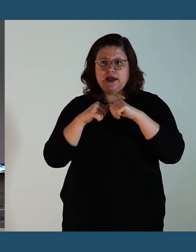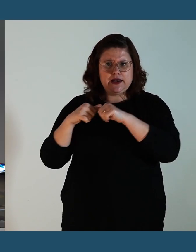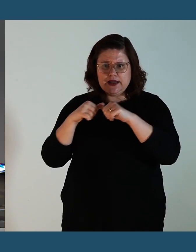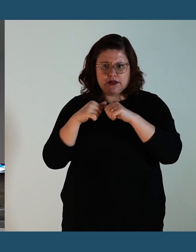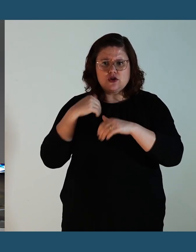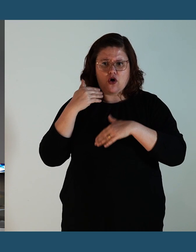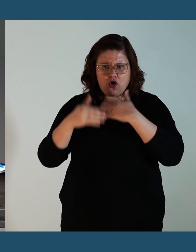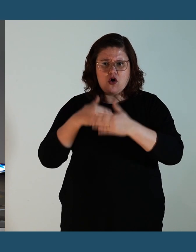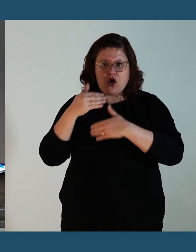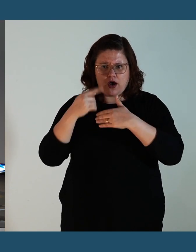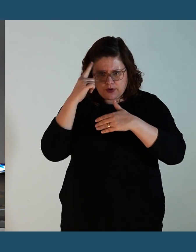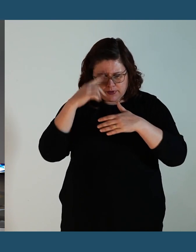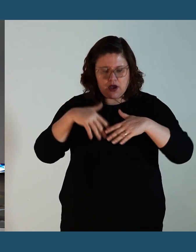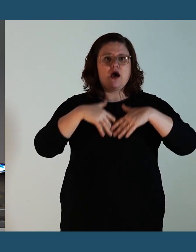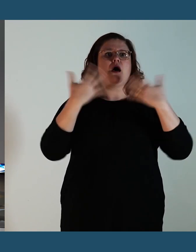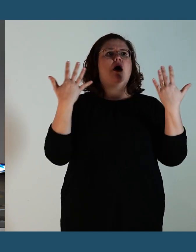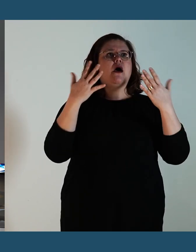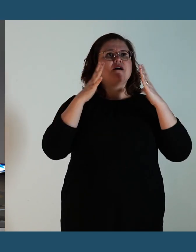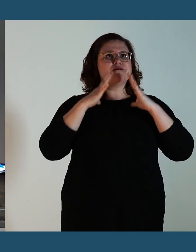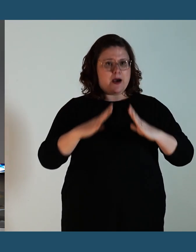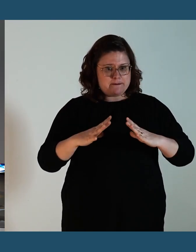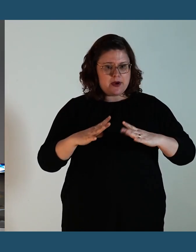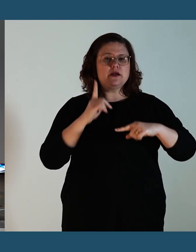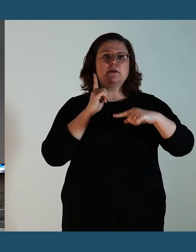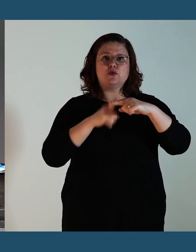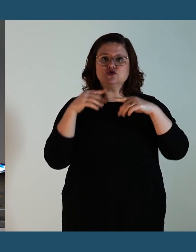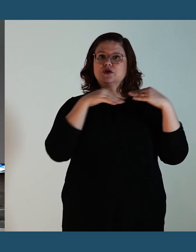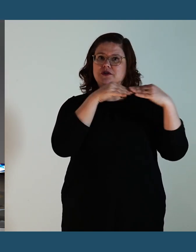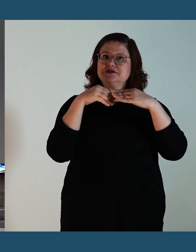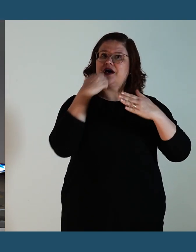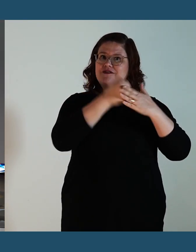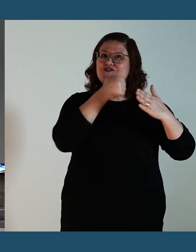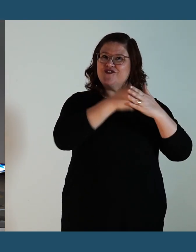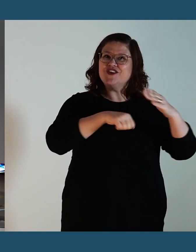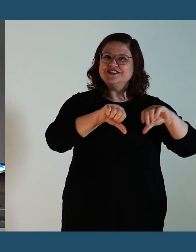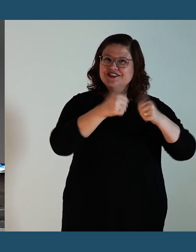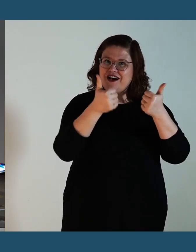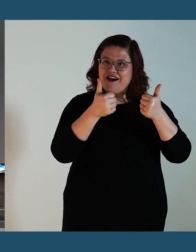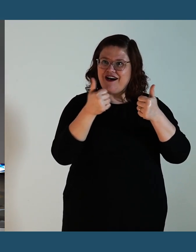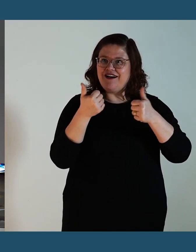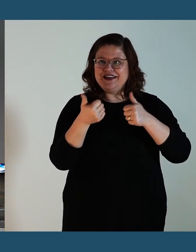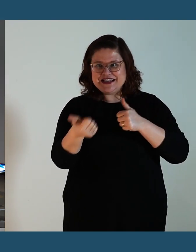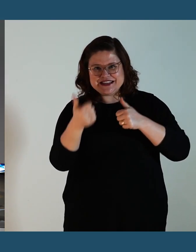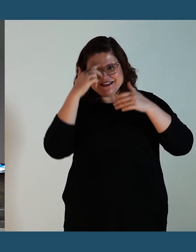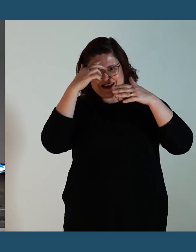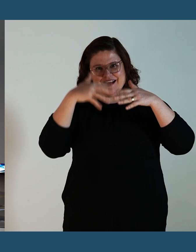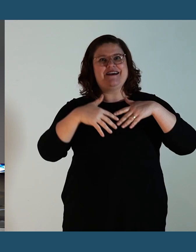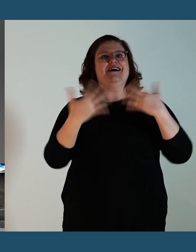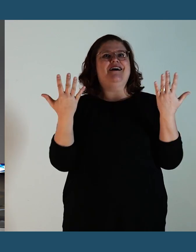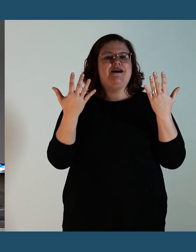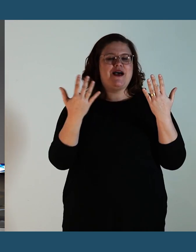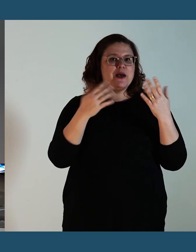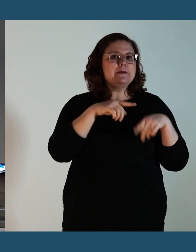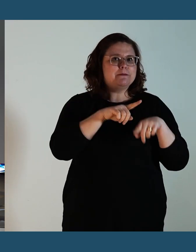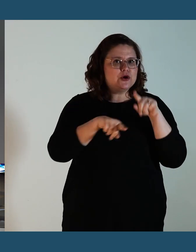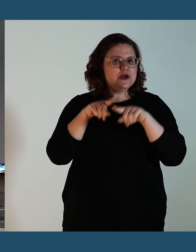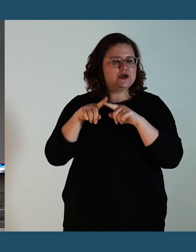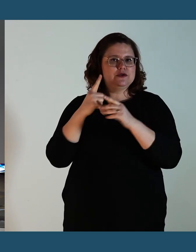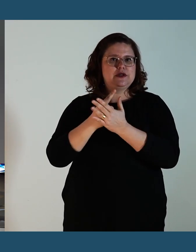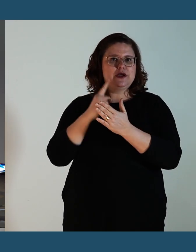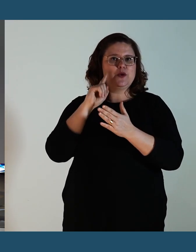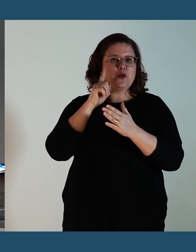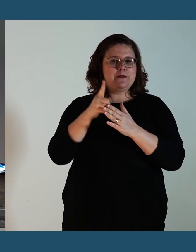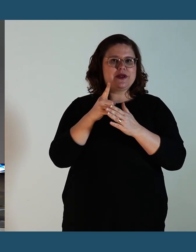ajaa tasa-arvokysymyksiä, vaikka on vammainen. Että tämä niin kuin moninaisuus myös on tosi tärkeä ymmärtää, että on hyvin paljon